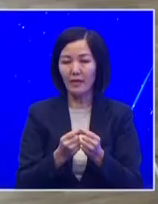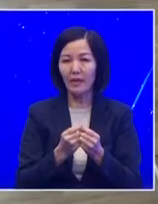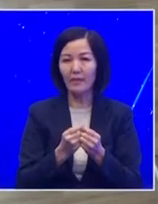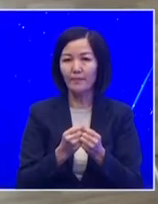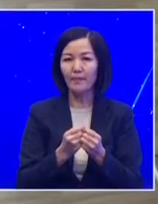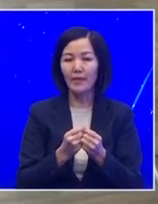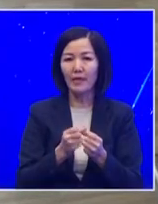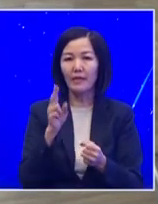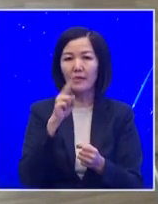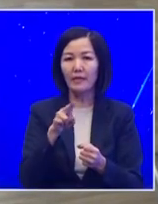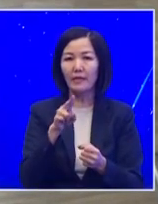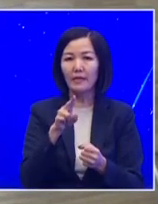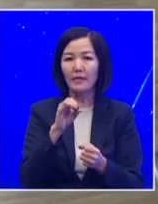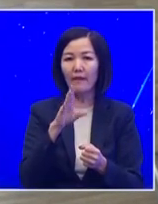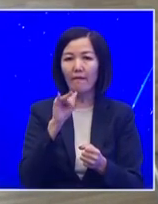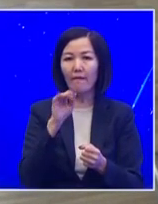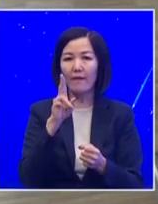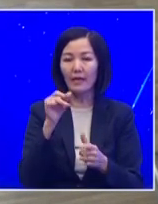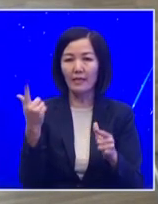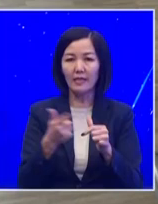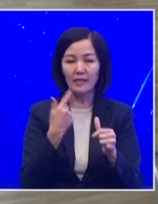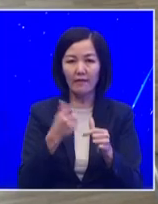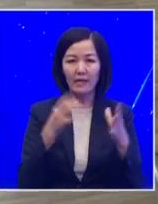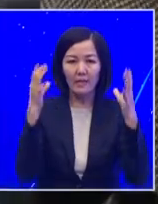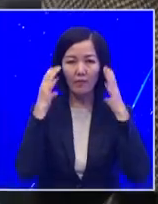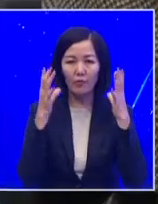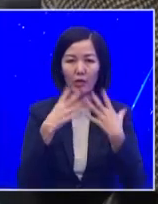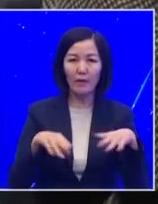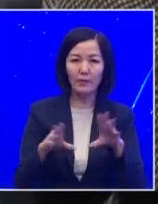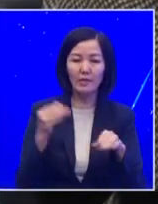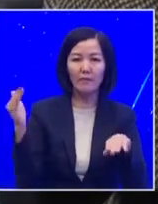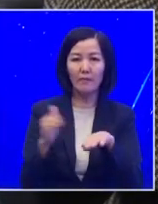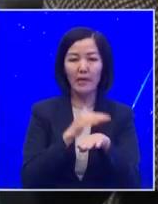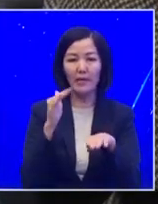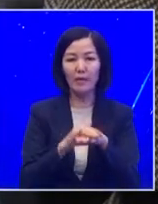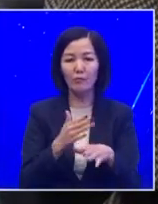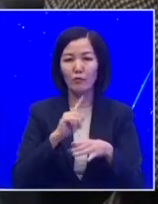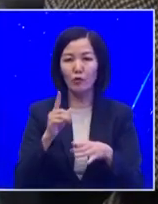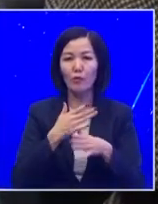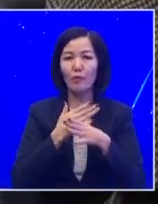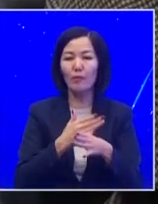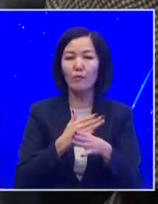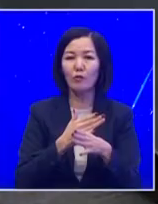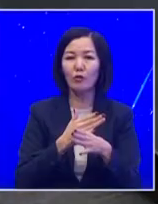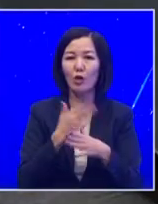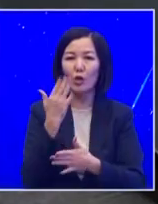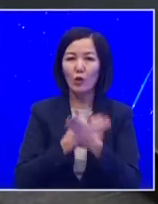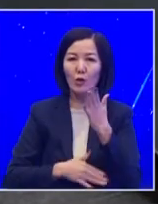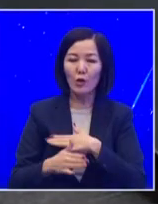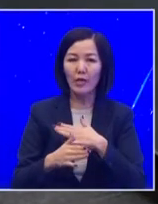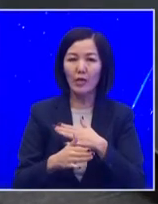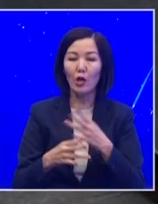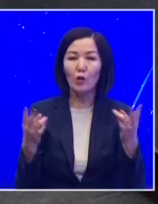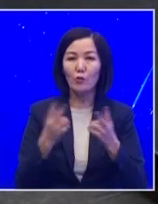ФМ». Социальный проект стал идейным началом общественного объединения МЕИРМ, чтобы помочь людям с особыми потребностями не только выйти